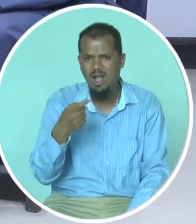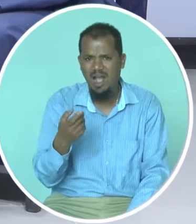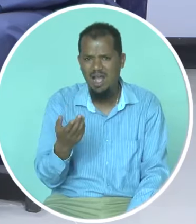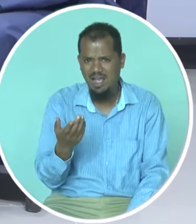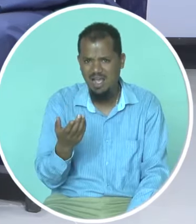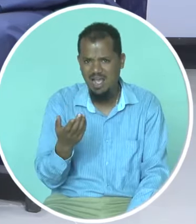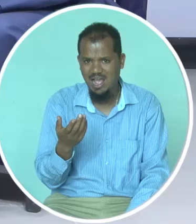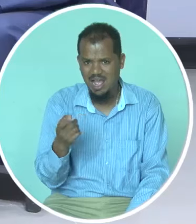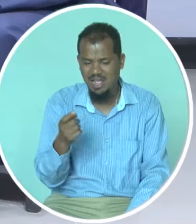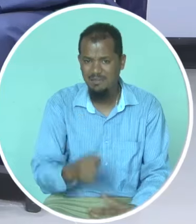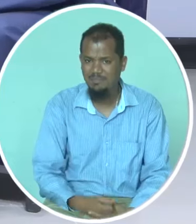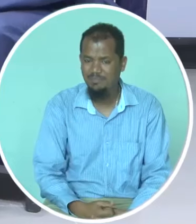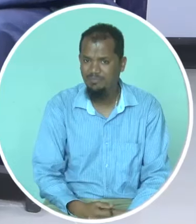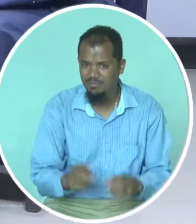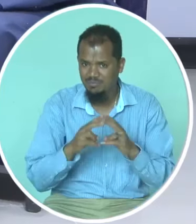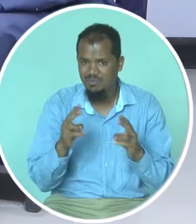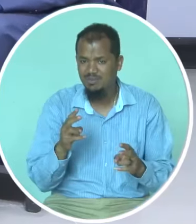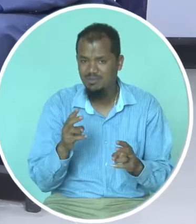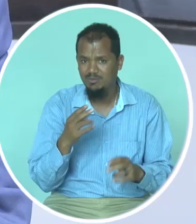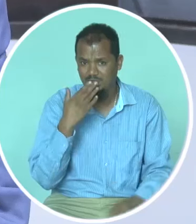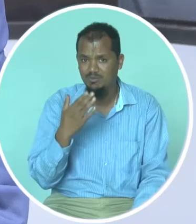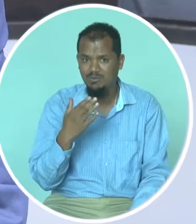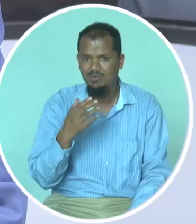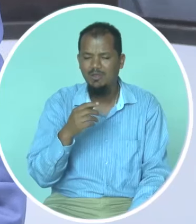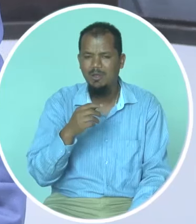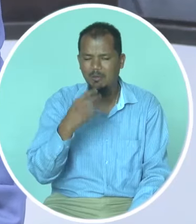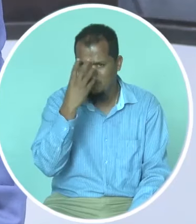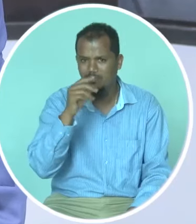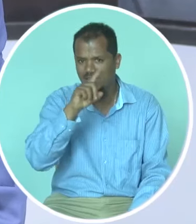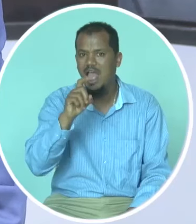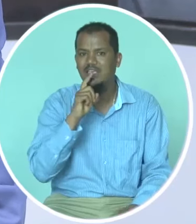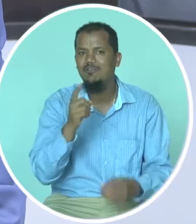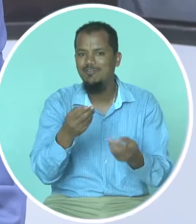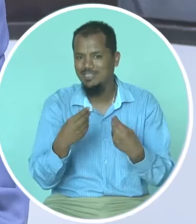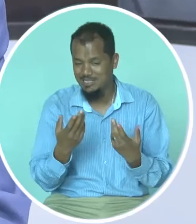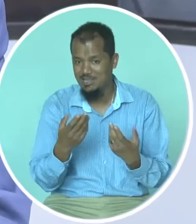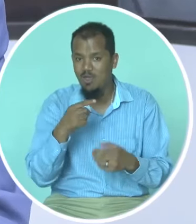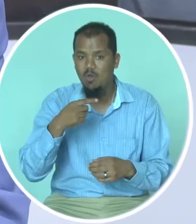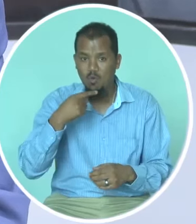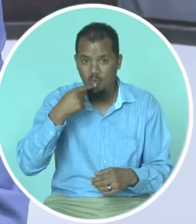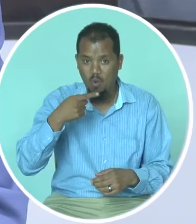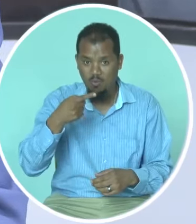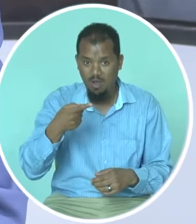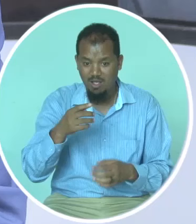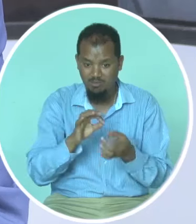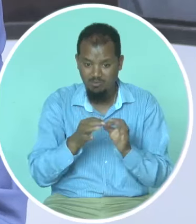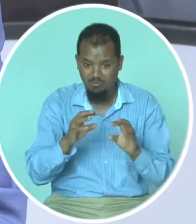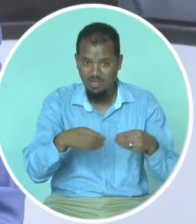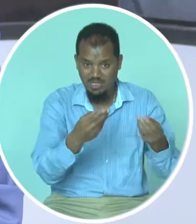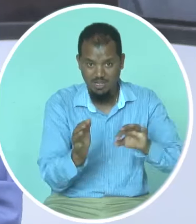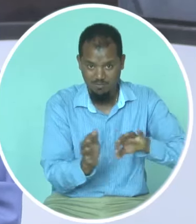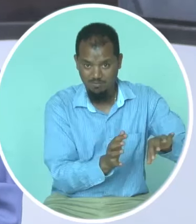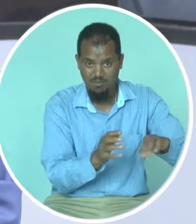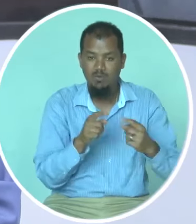ወይ እኛ የምንጠቀመው ምልክት? በጣም ጥሩ ትልቅ ወሳኝ ጥያቄ ነው ያነሳሽው እዚህ ላይ። እንግዲህ ቋንቋን ትርጉም